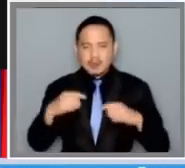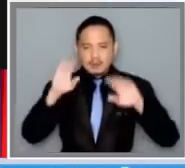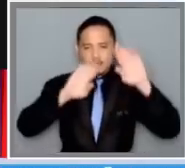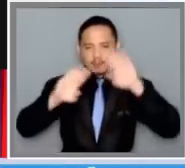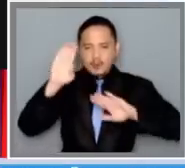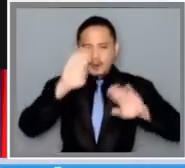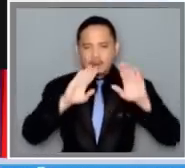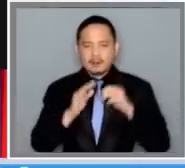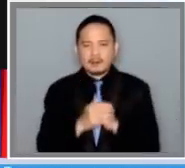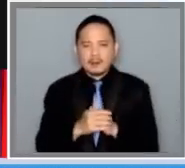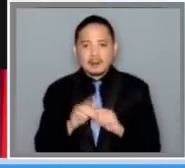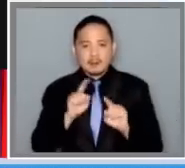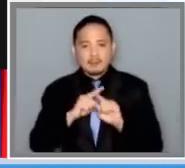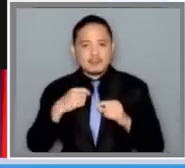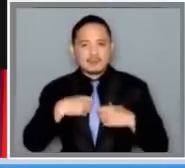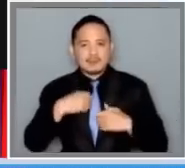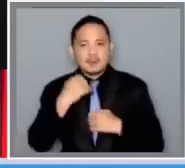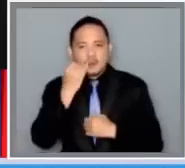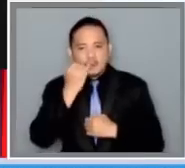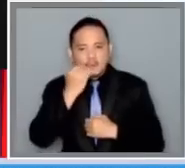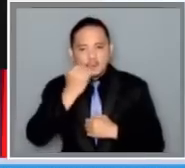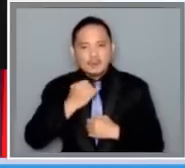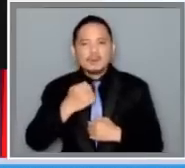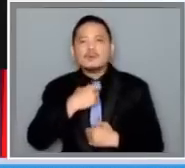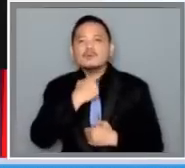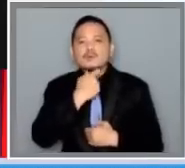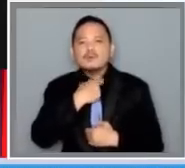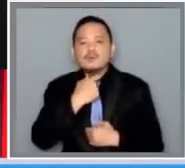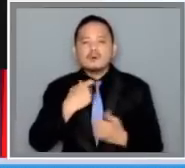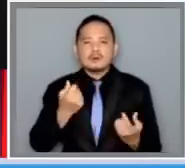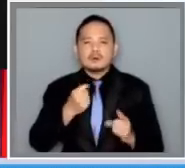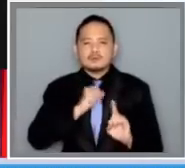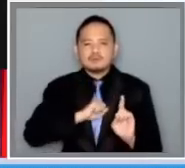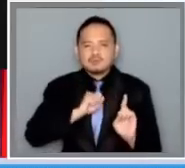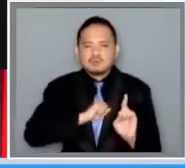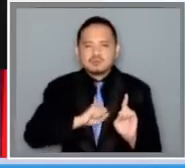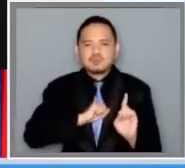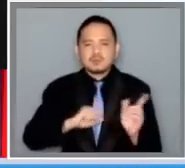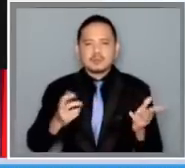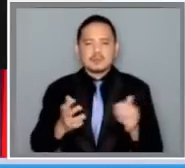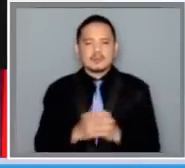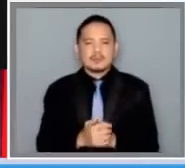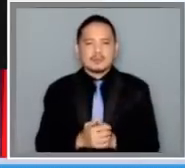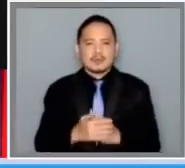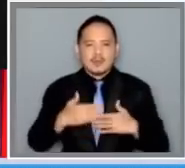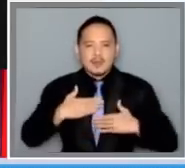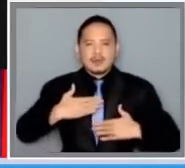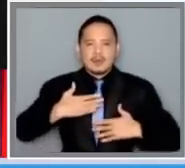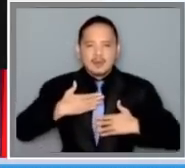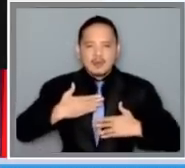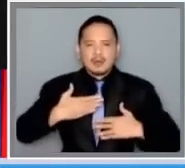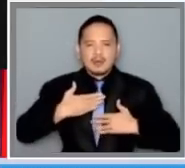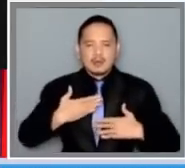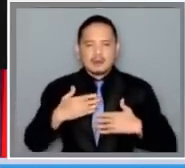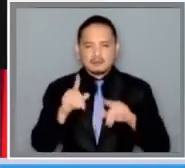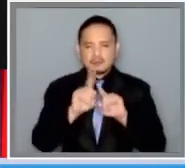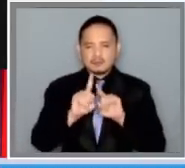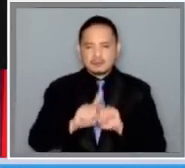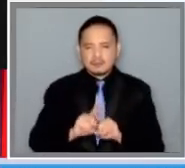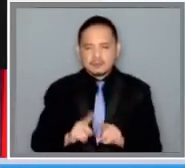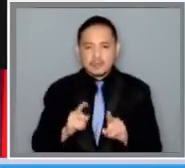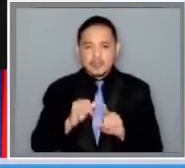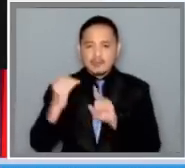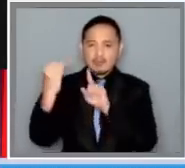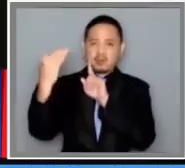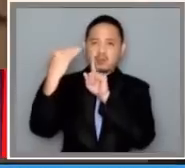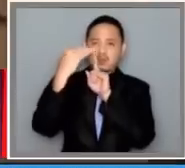magkaroon ng symptoms ng sinusitis sa mga pasyente merong heavy exposure sa volcanic smog, ano. Ngunit meron